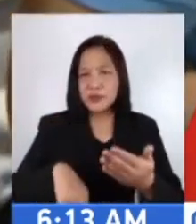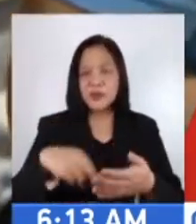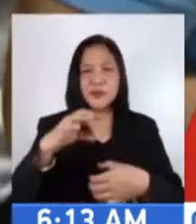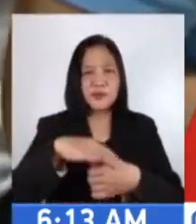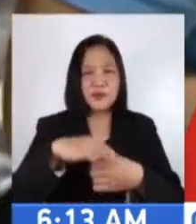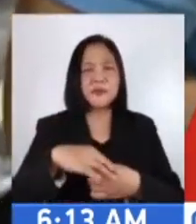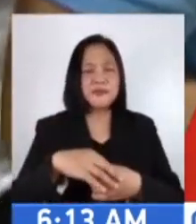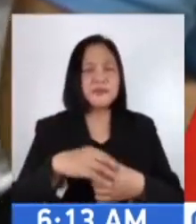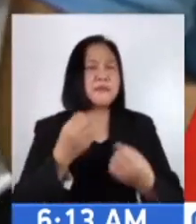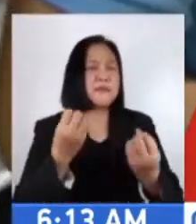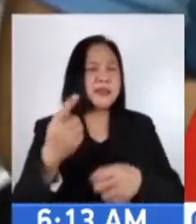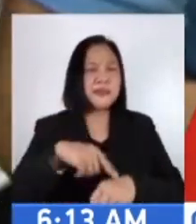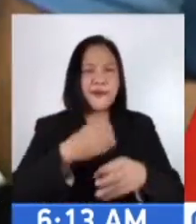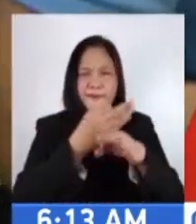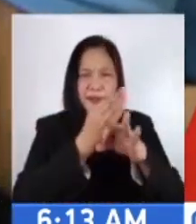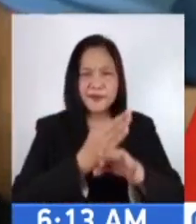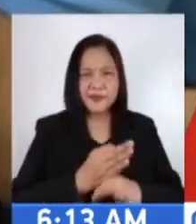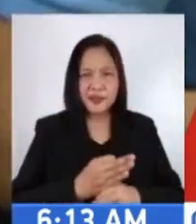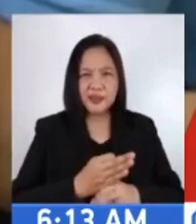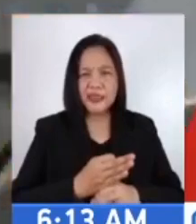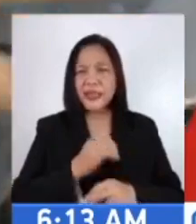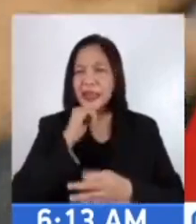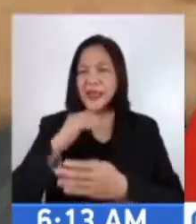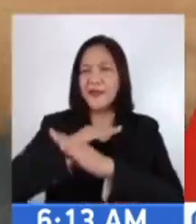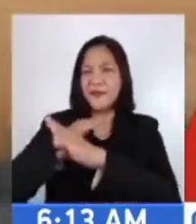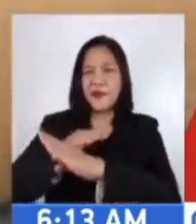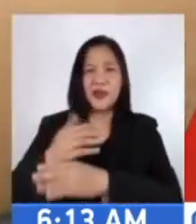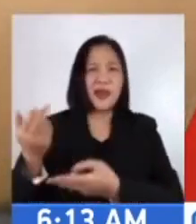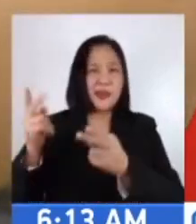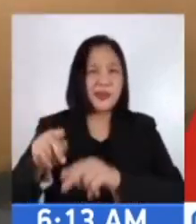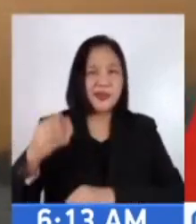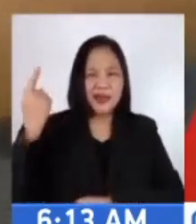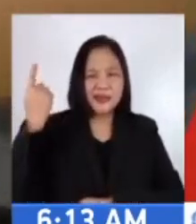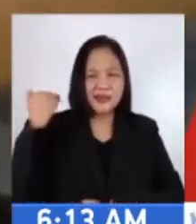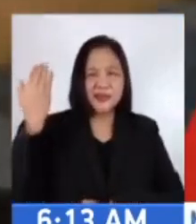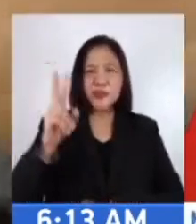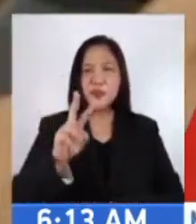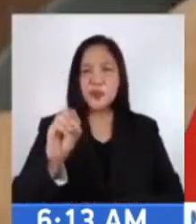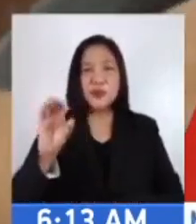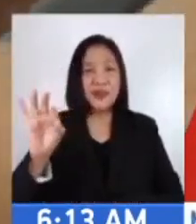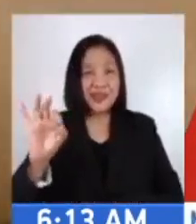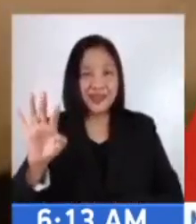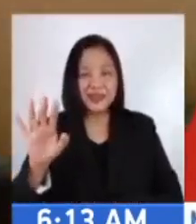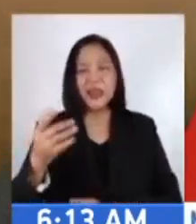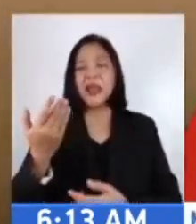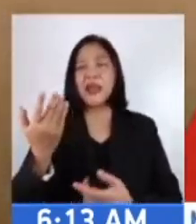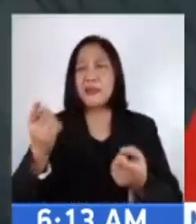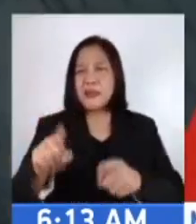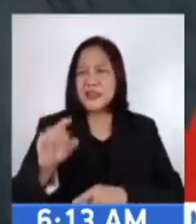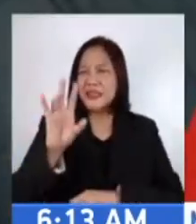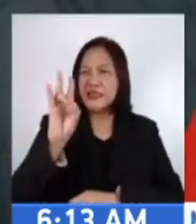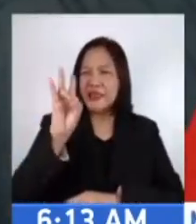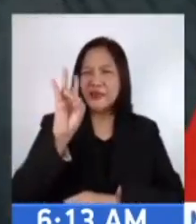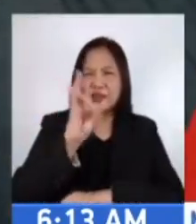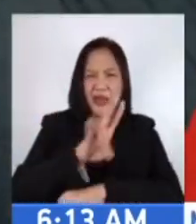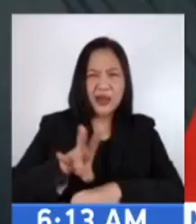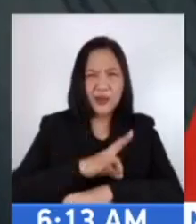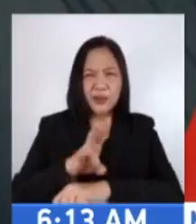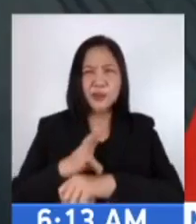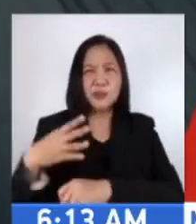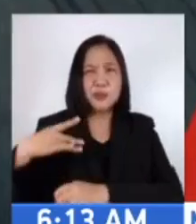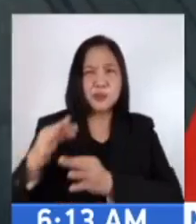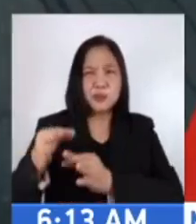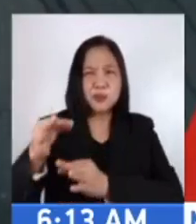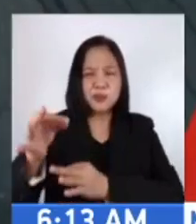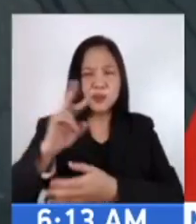hindi mauulit ang nangyari noong eleksyon 2019 kung kailan 7 oras na naantala ang paglabas ng resulta dahil na-overwhelm